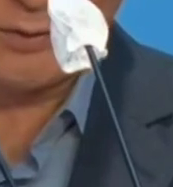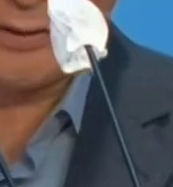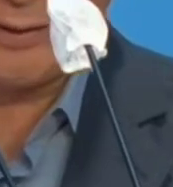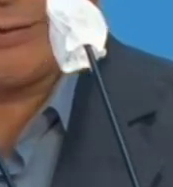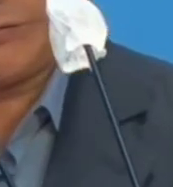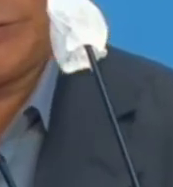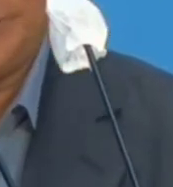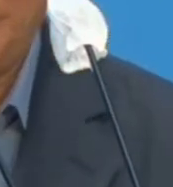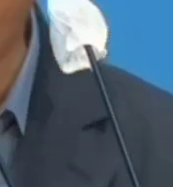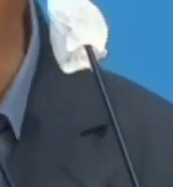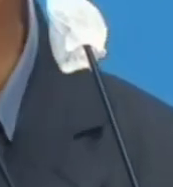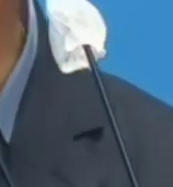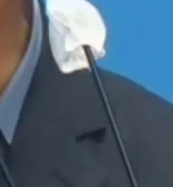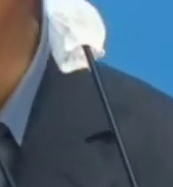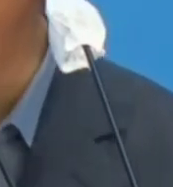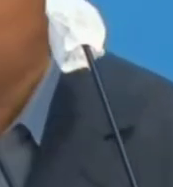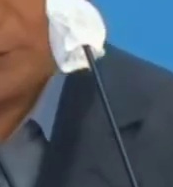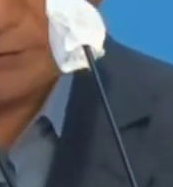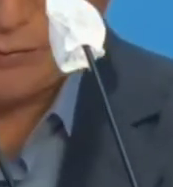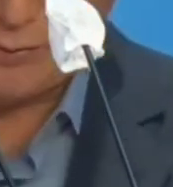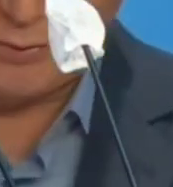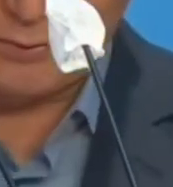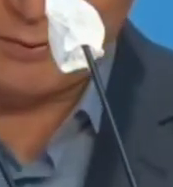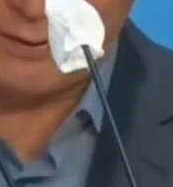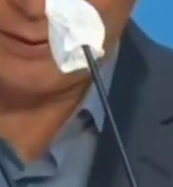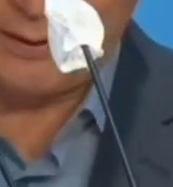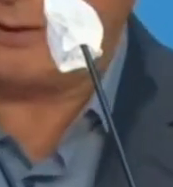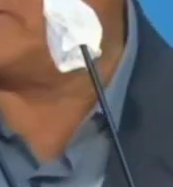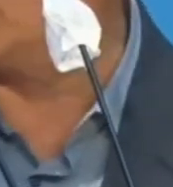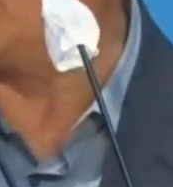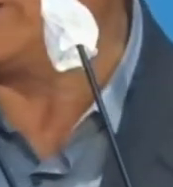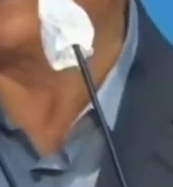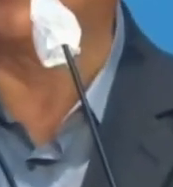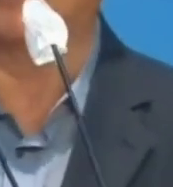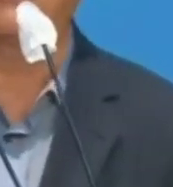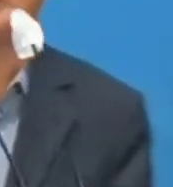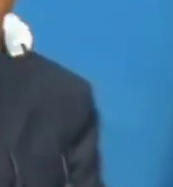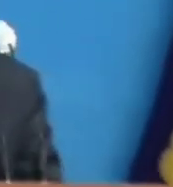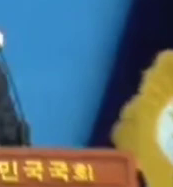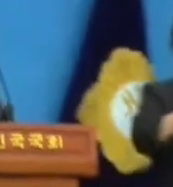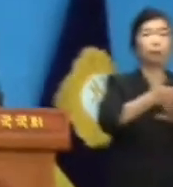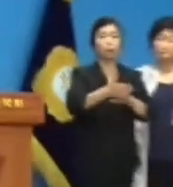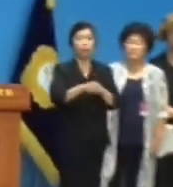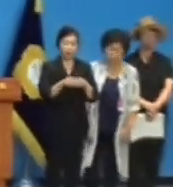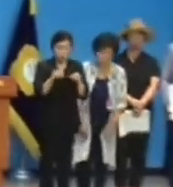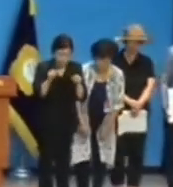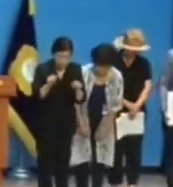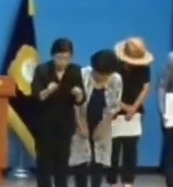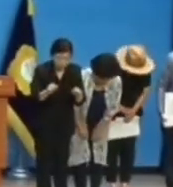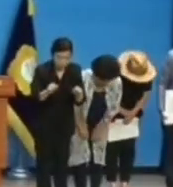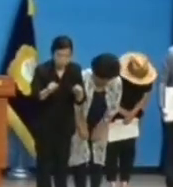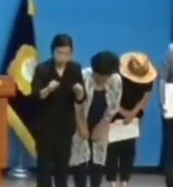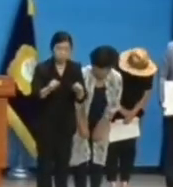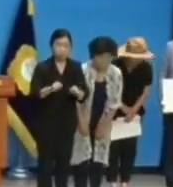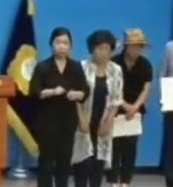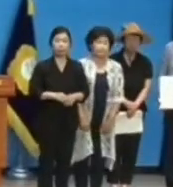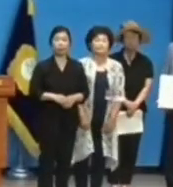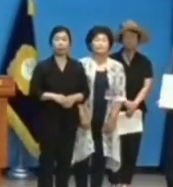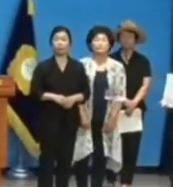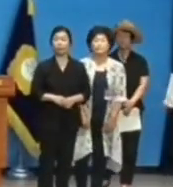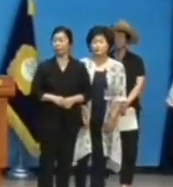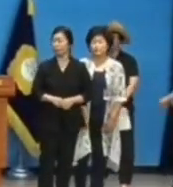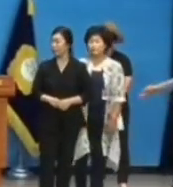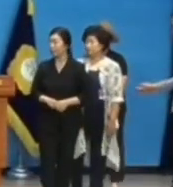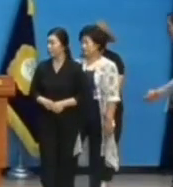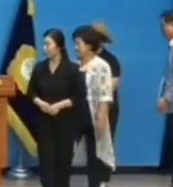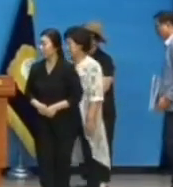자세한 내용은 우리 백브리핑장에서 설명해 드리도록 하겠습니다. 감사합니다. 감사합니다.